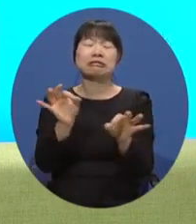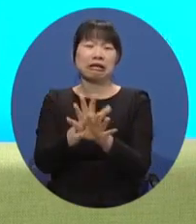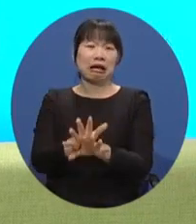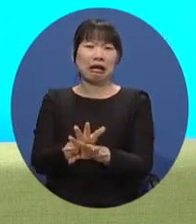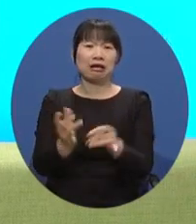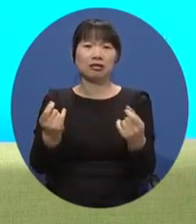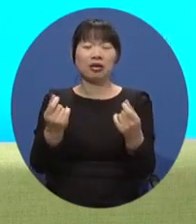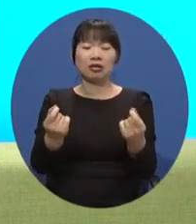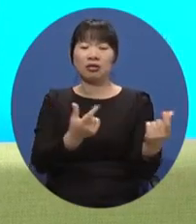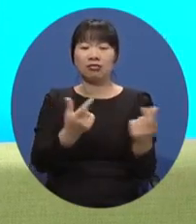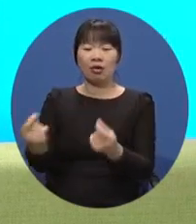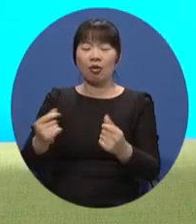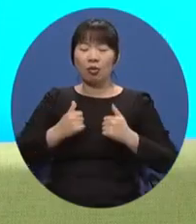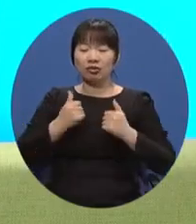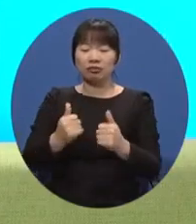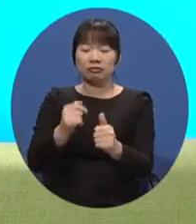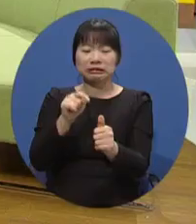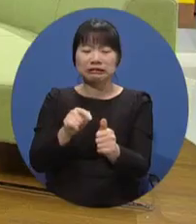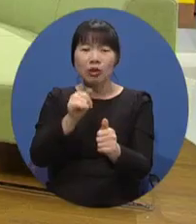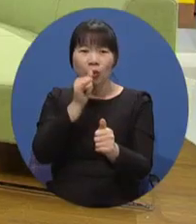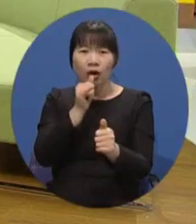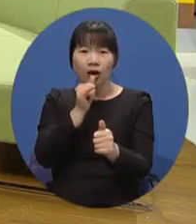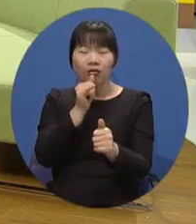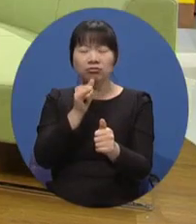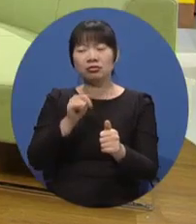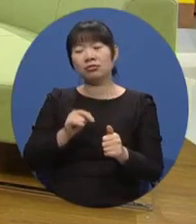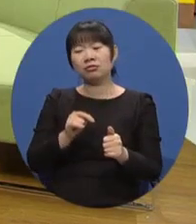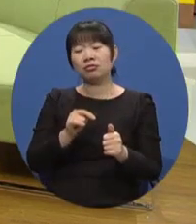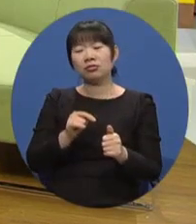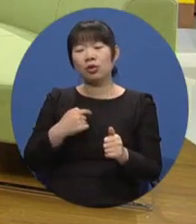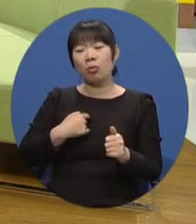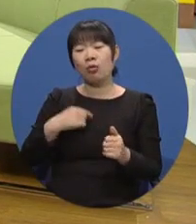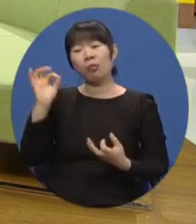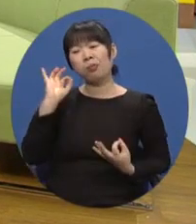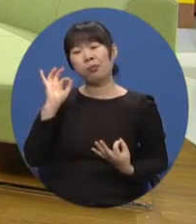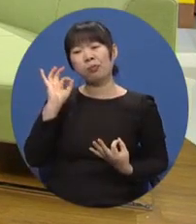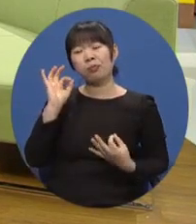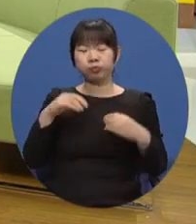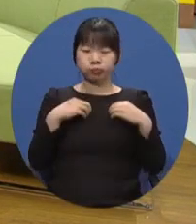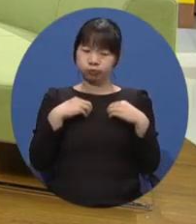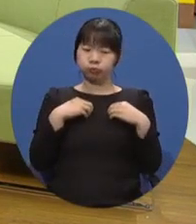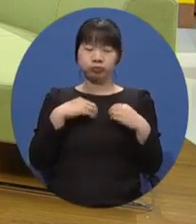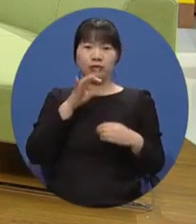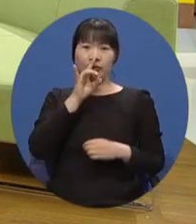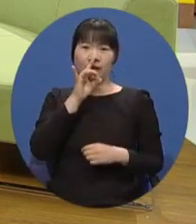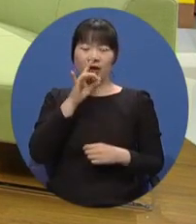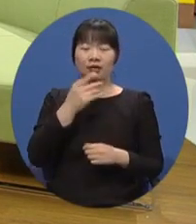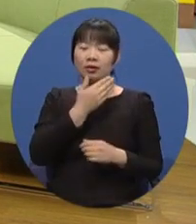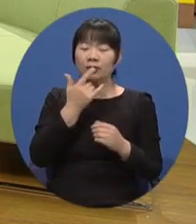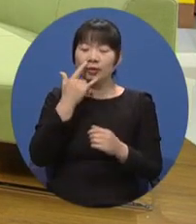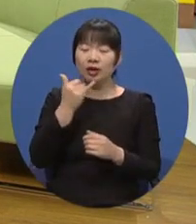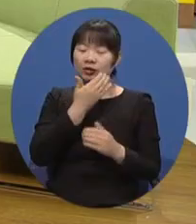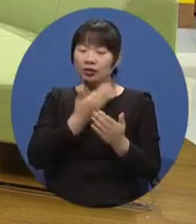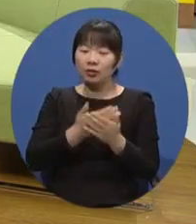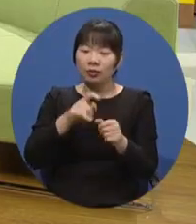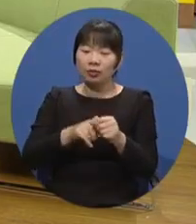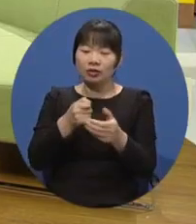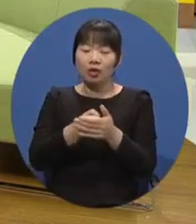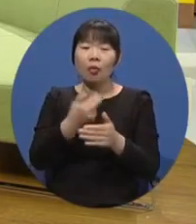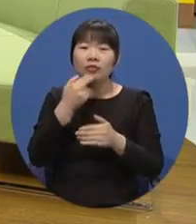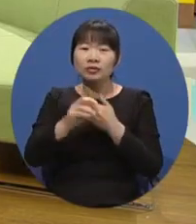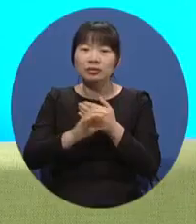것 같아요. 다들 열심히 시킨다 그러면 안 시킬 수도 없고, 그러니까 맞아요. 부모가 이렇게 중요하게 이렇게 목표를 딱 정하고 있지 않으면